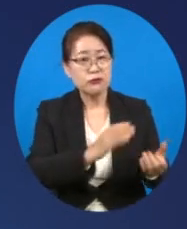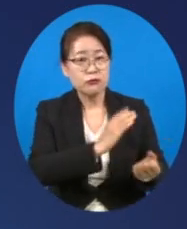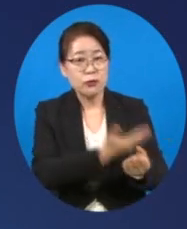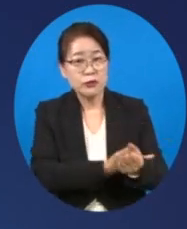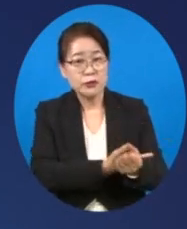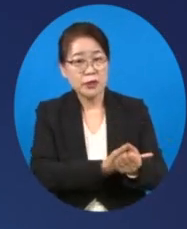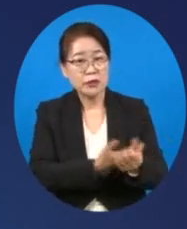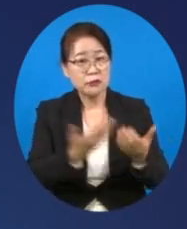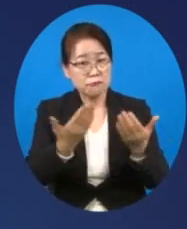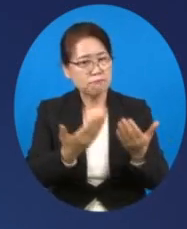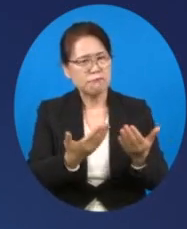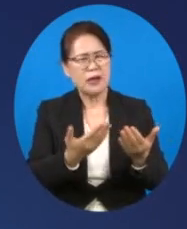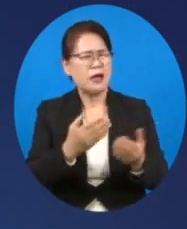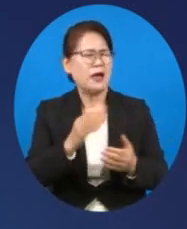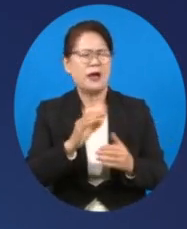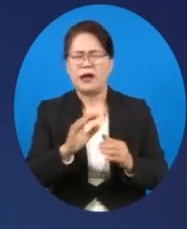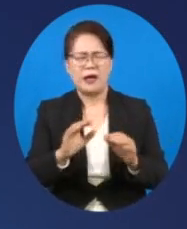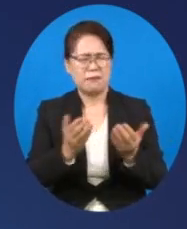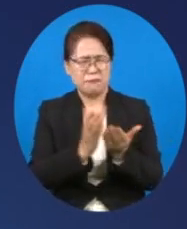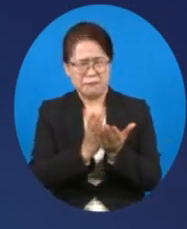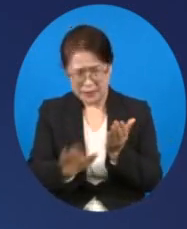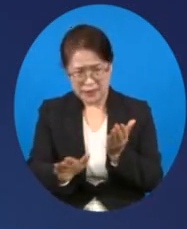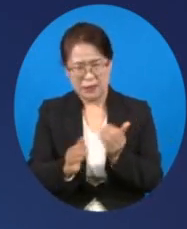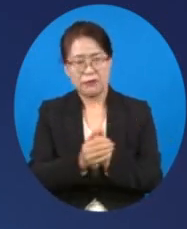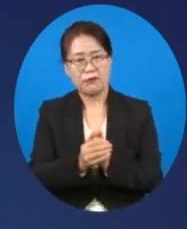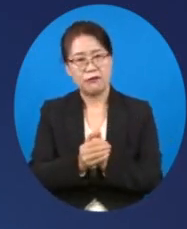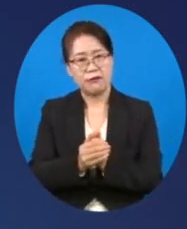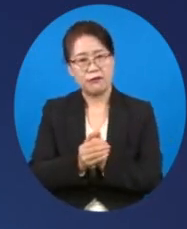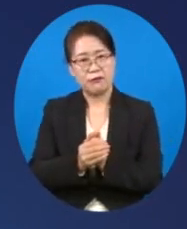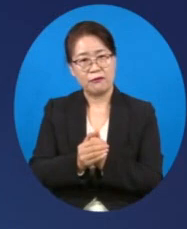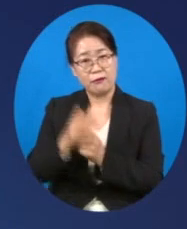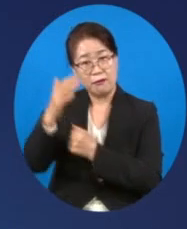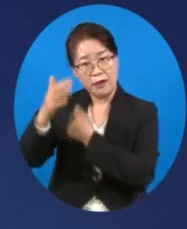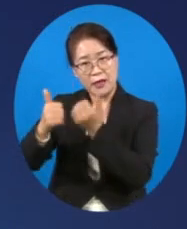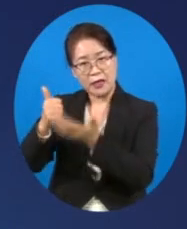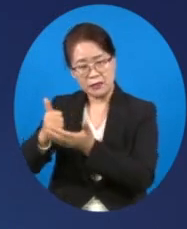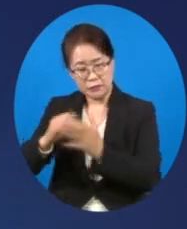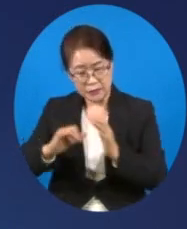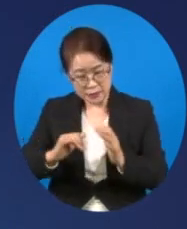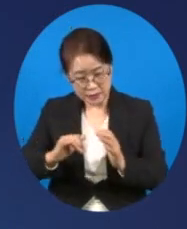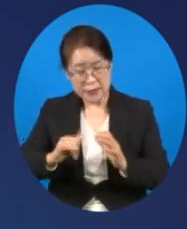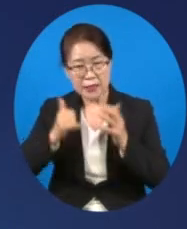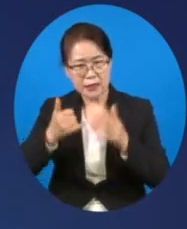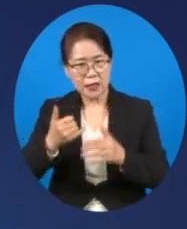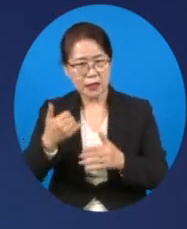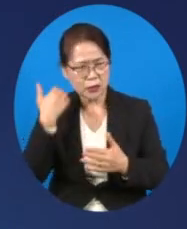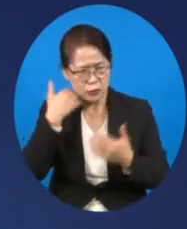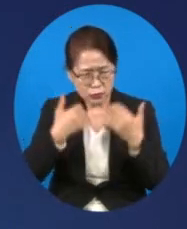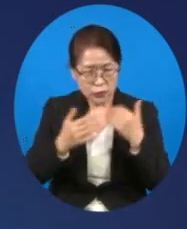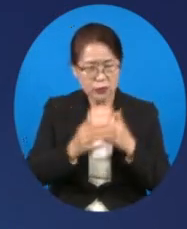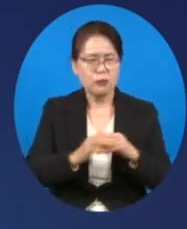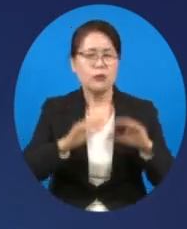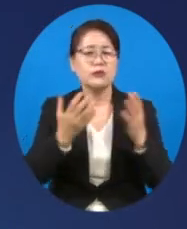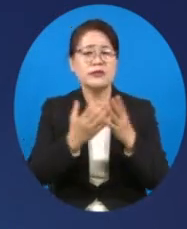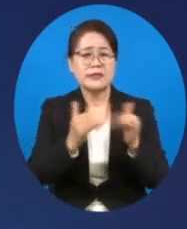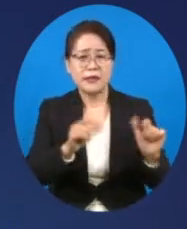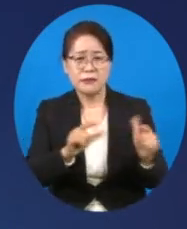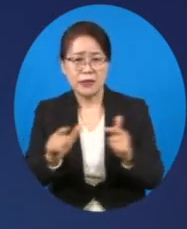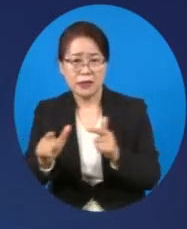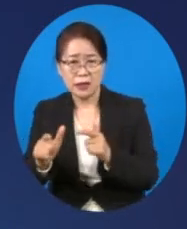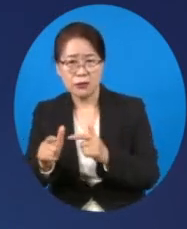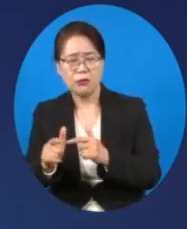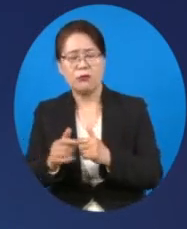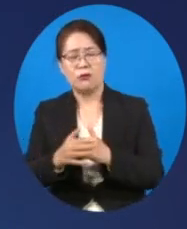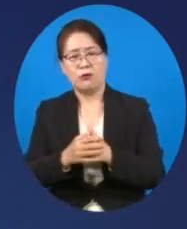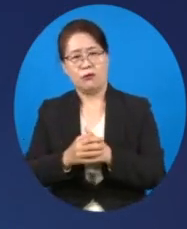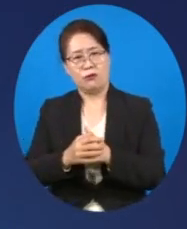권세를 줬다는 말이 아니에요 하나님은요이 세상 그 누구에게도 로마의 교황에게도 마찬가지예요이 세상 그